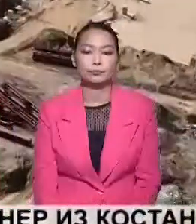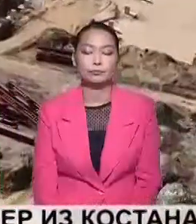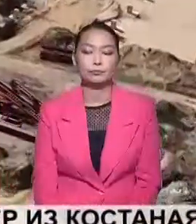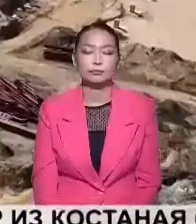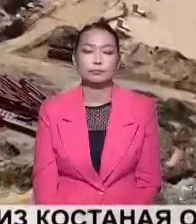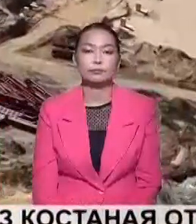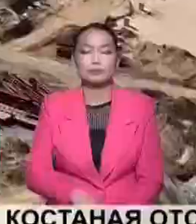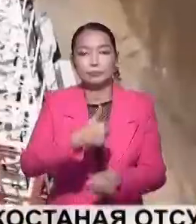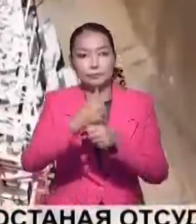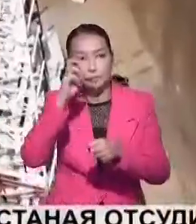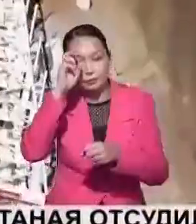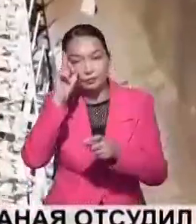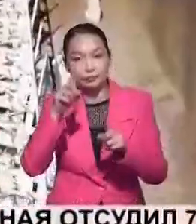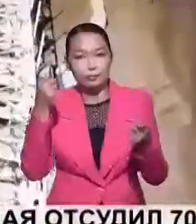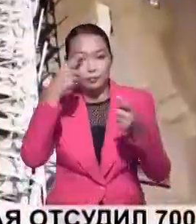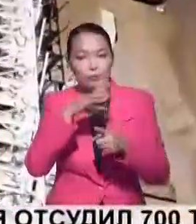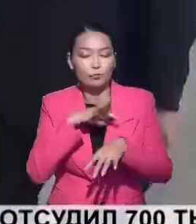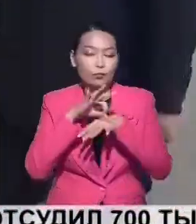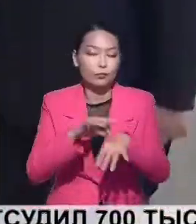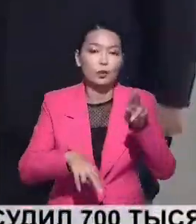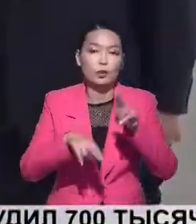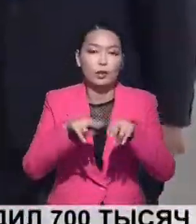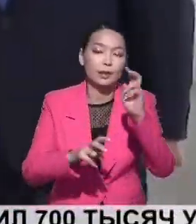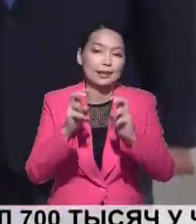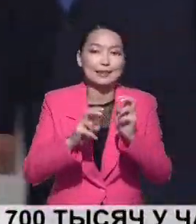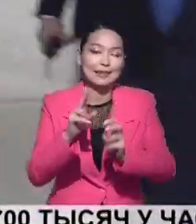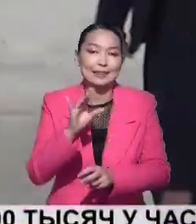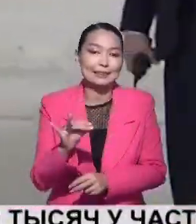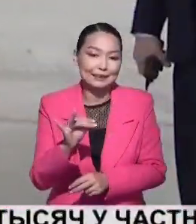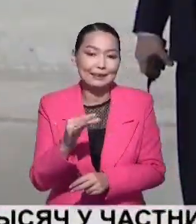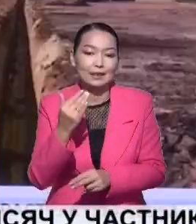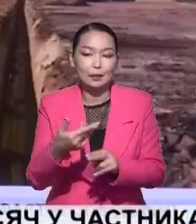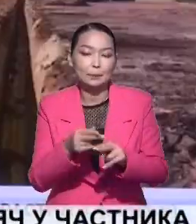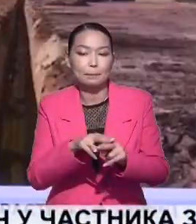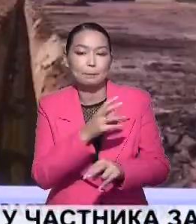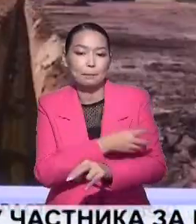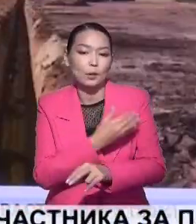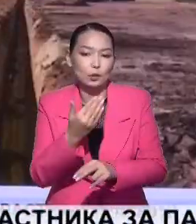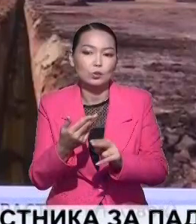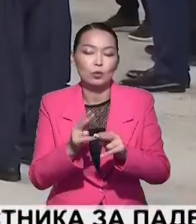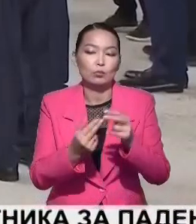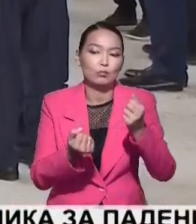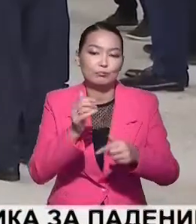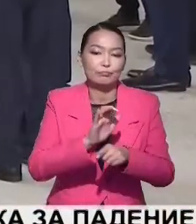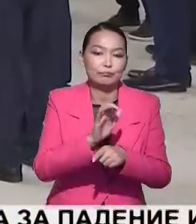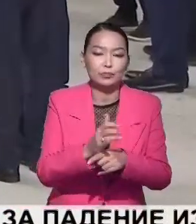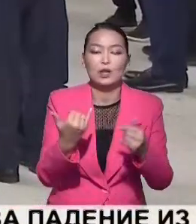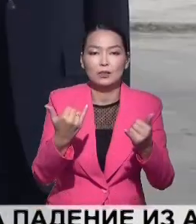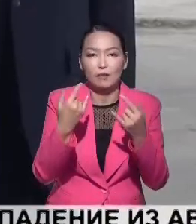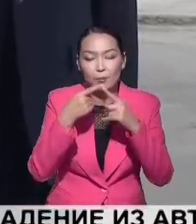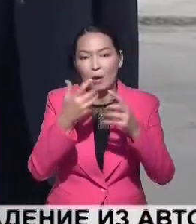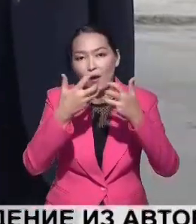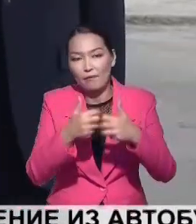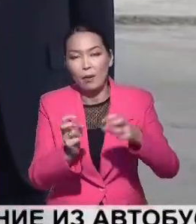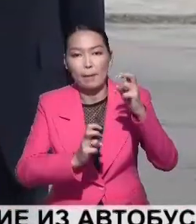Глава государства также ознакомился с ходом строительства автозавода «Киа». Проектная мощность – 70 тысяч авто в год. Это будет современное автоматизированное